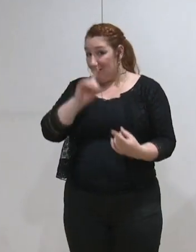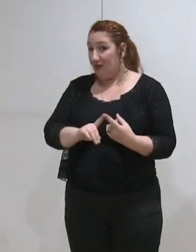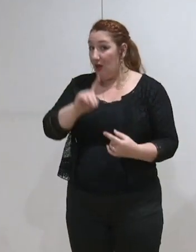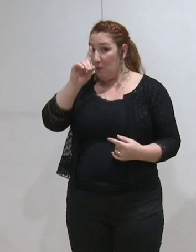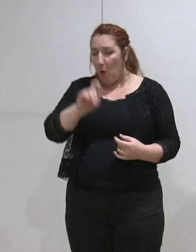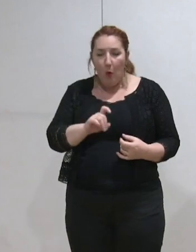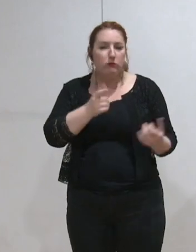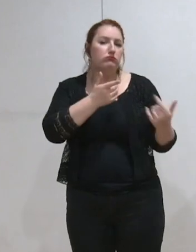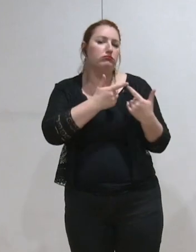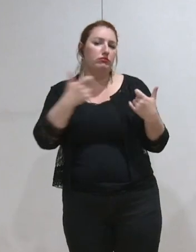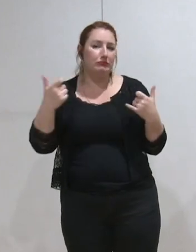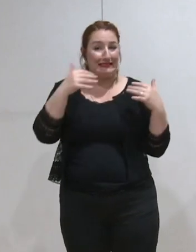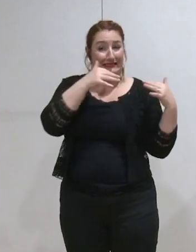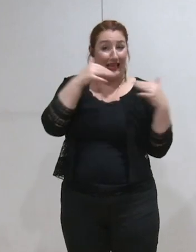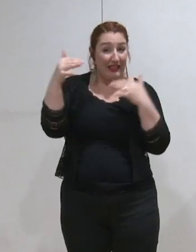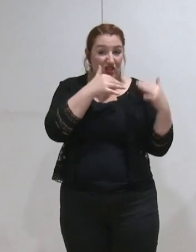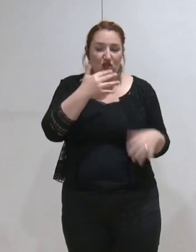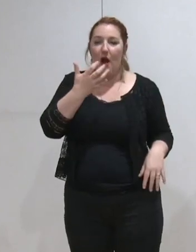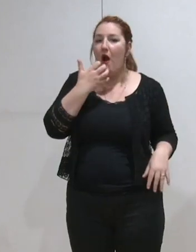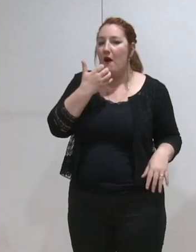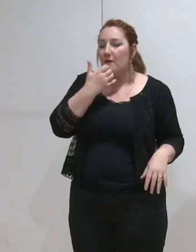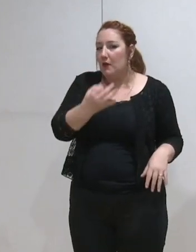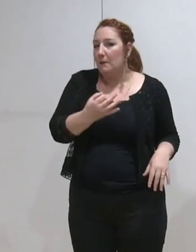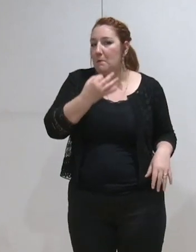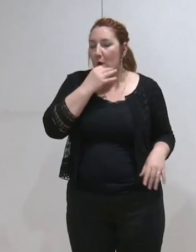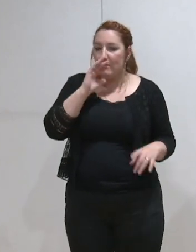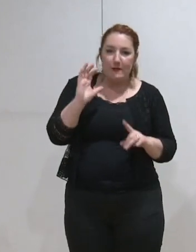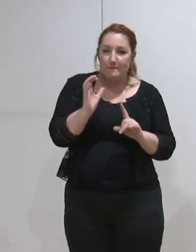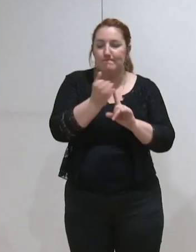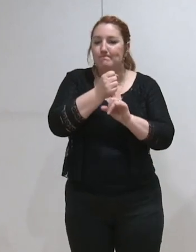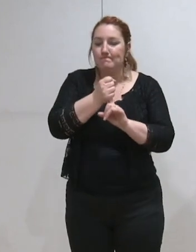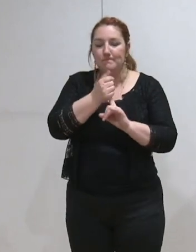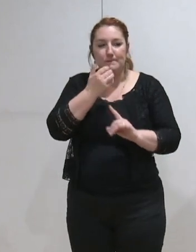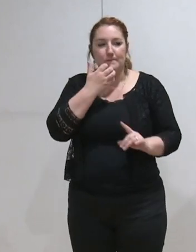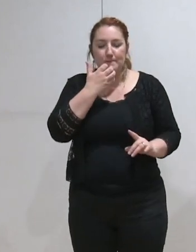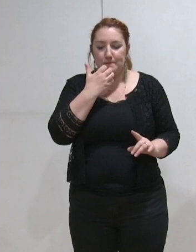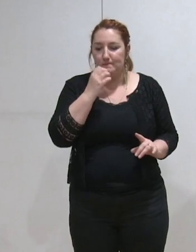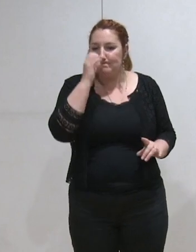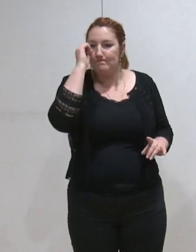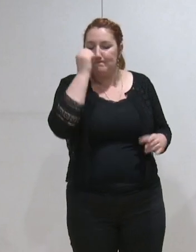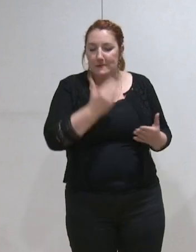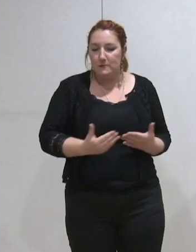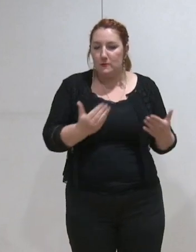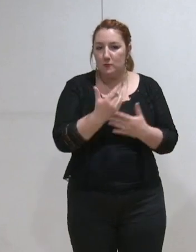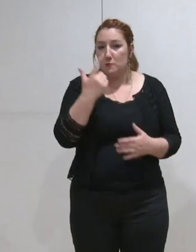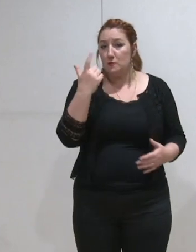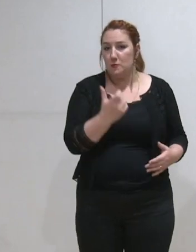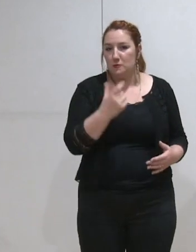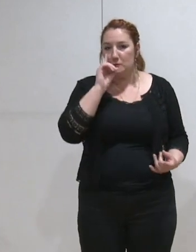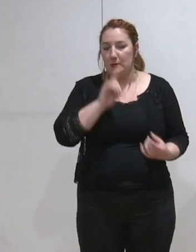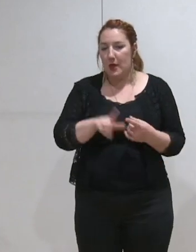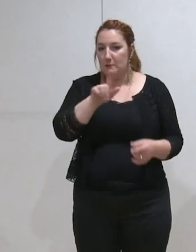j'aimerais saisir l'occasion de revenir rapidement sur la situation qu'on a appris il y a de jours de